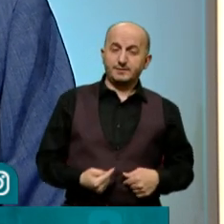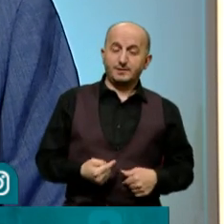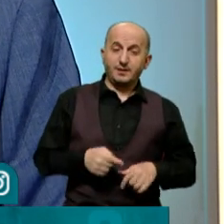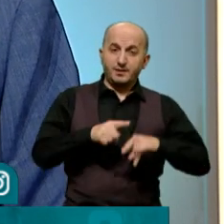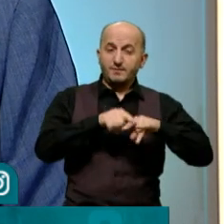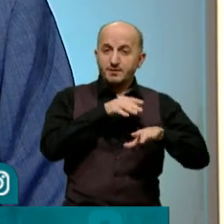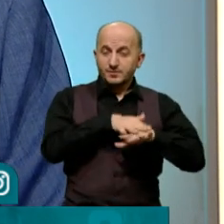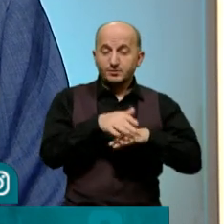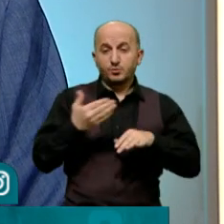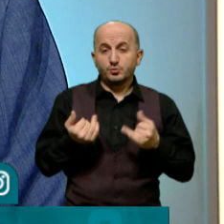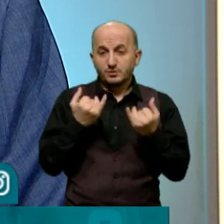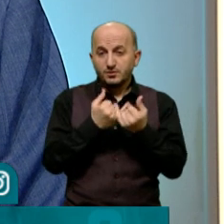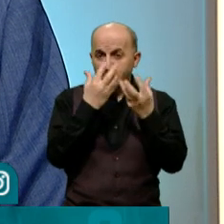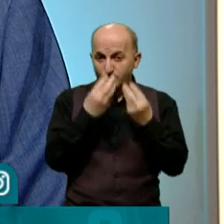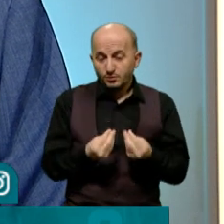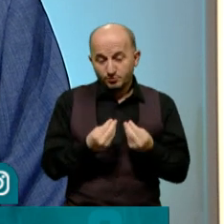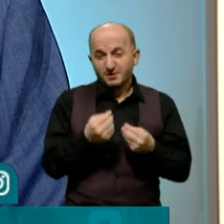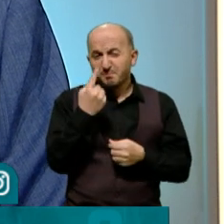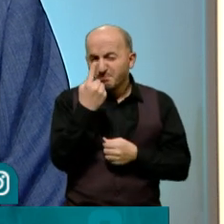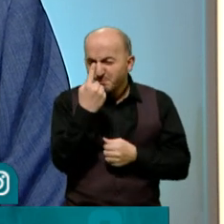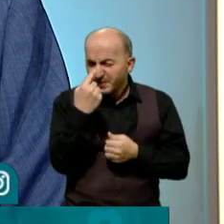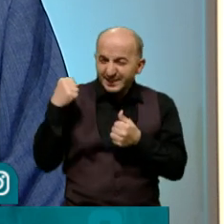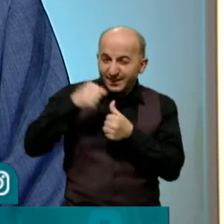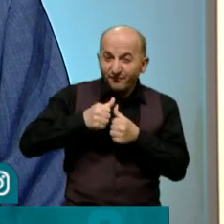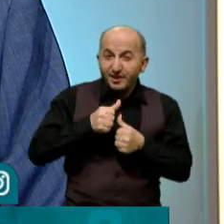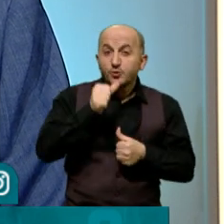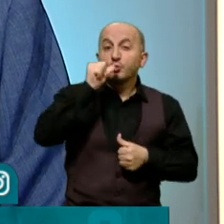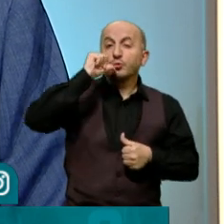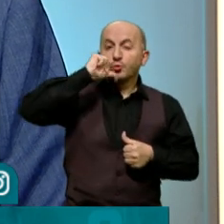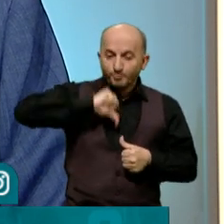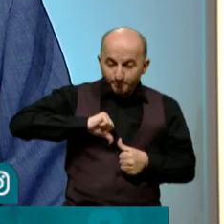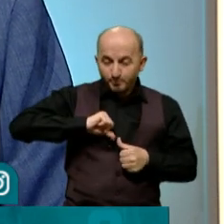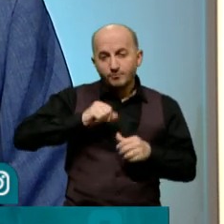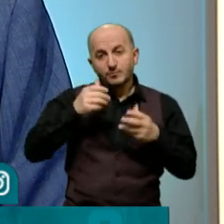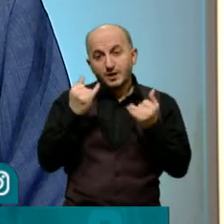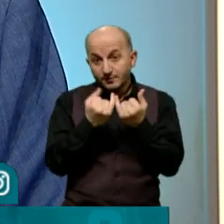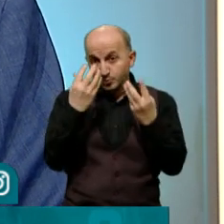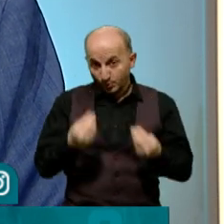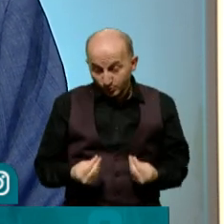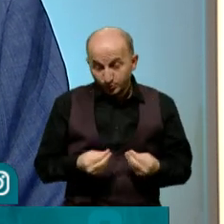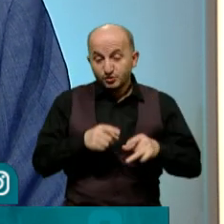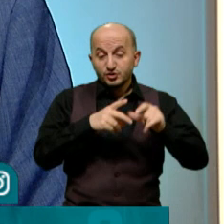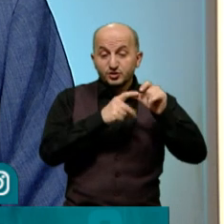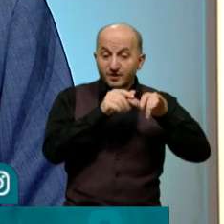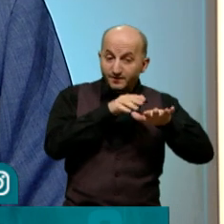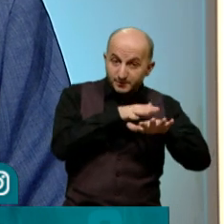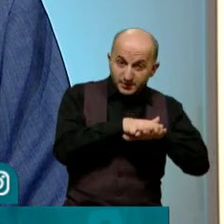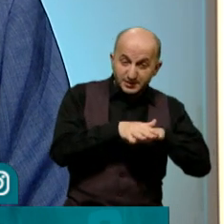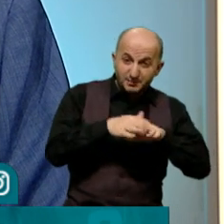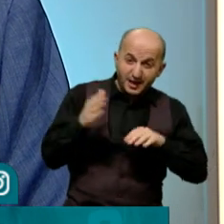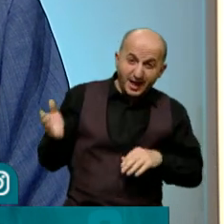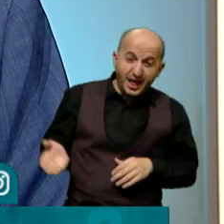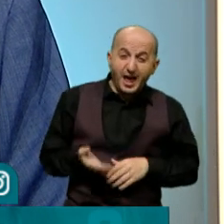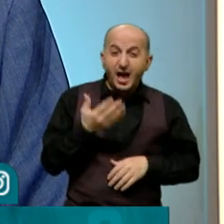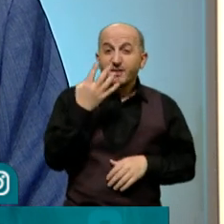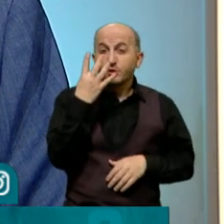süt kardeşliğin oluşması bir defa emmekle gerçekleşir. Şafii mezhebinde de bunun asgari